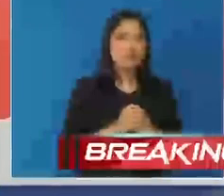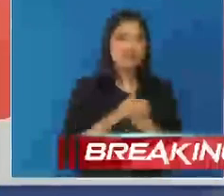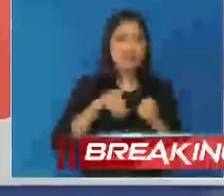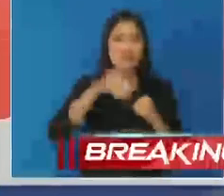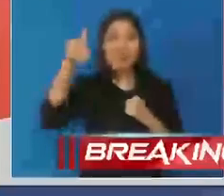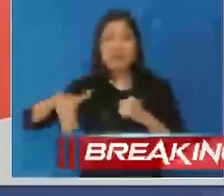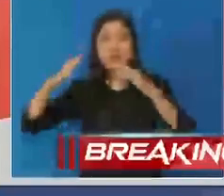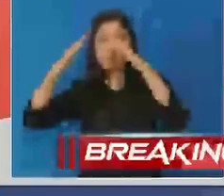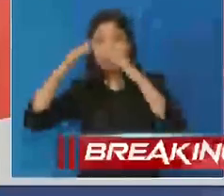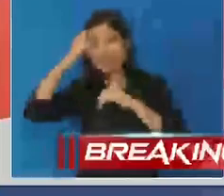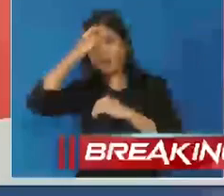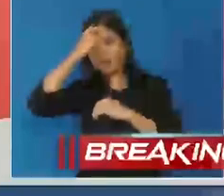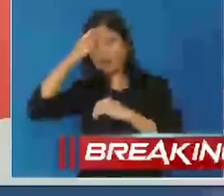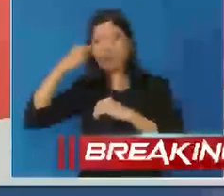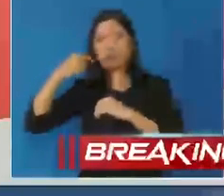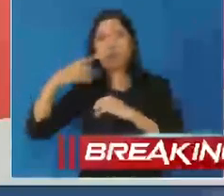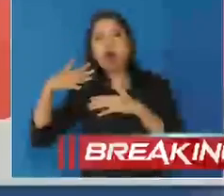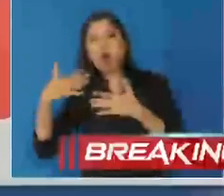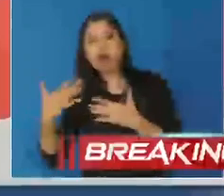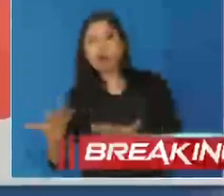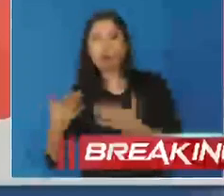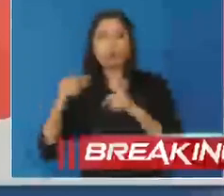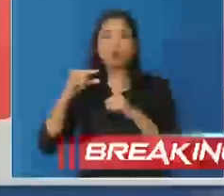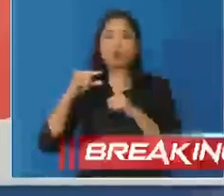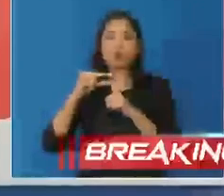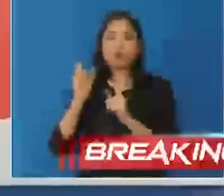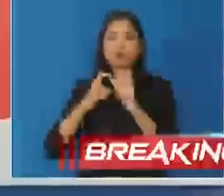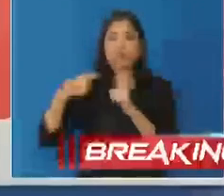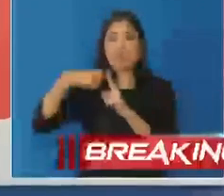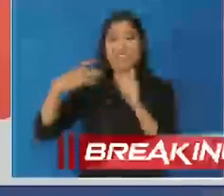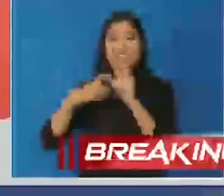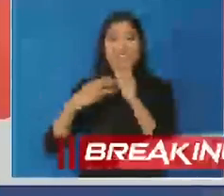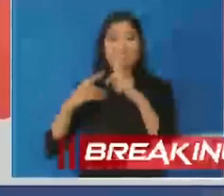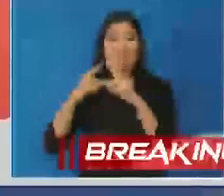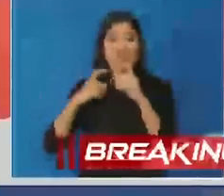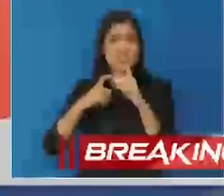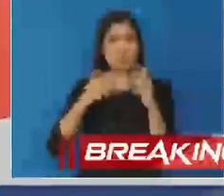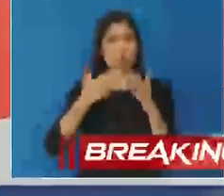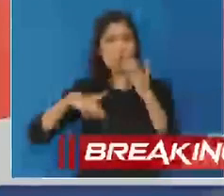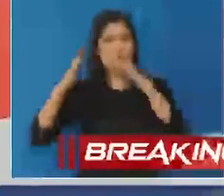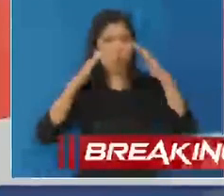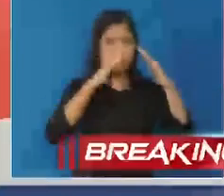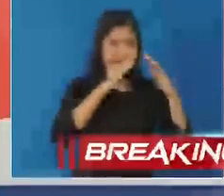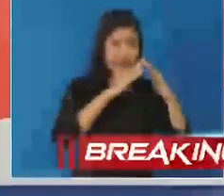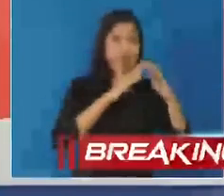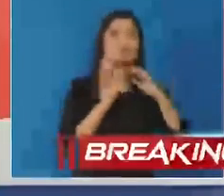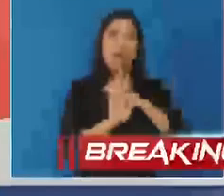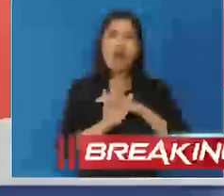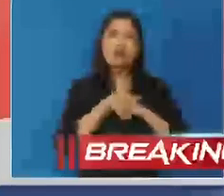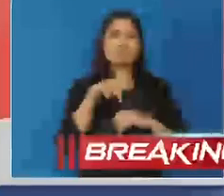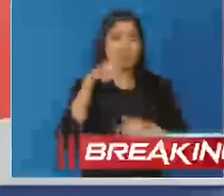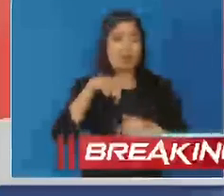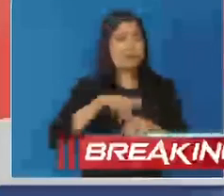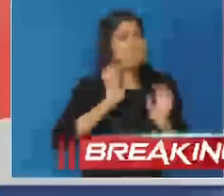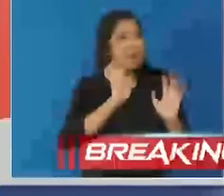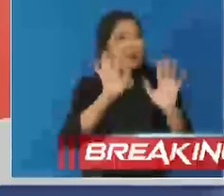tidak harus keluar rumah untuk datang ke rumah sakit sekarang banyak sekali media yang bisa kita akses